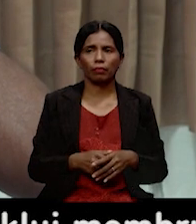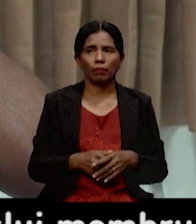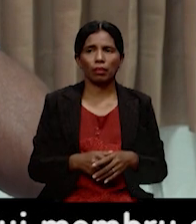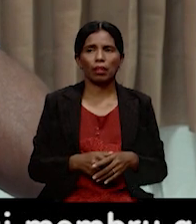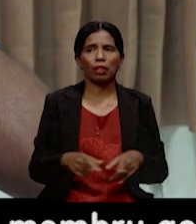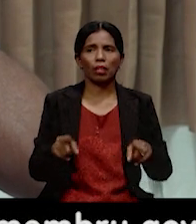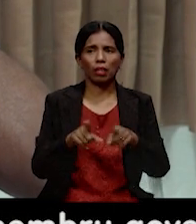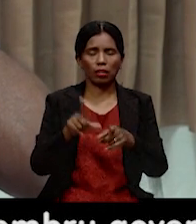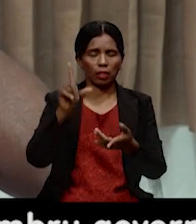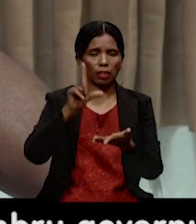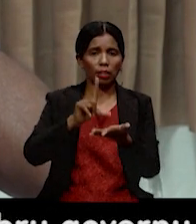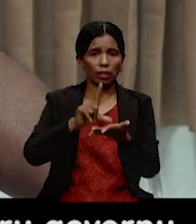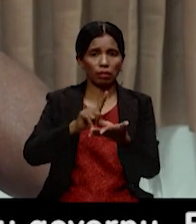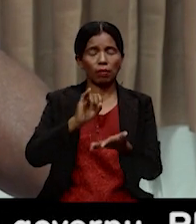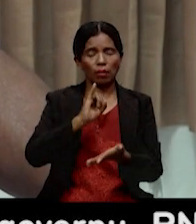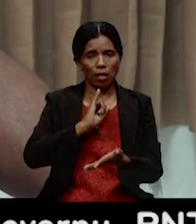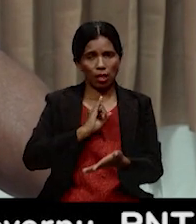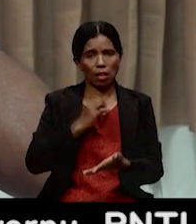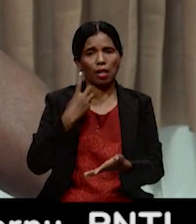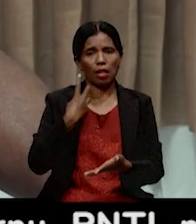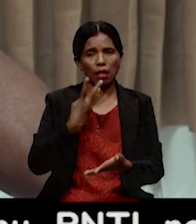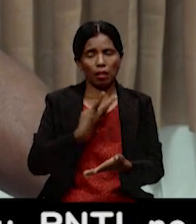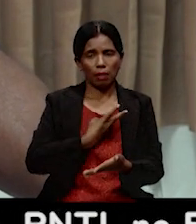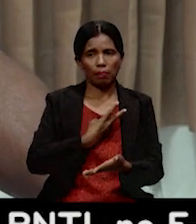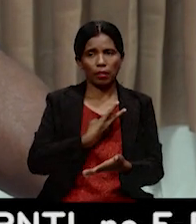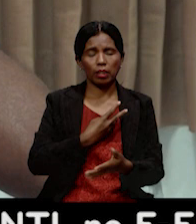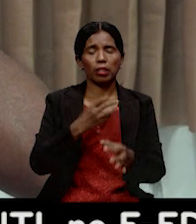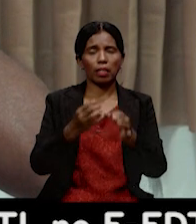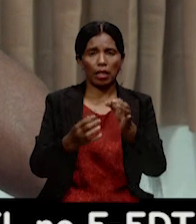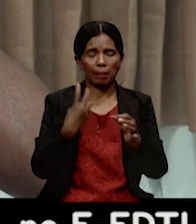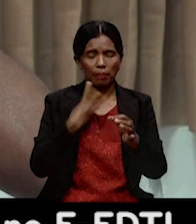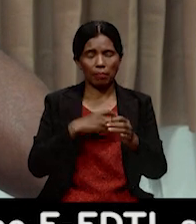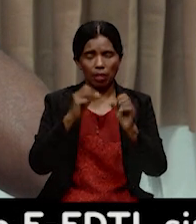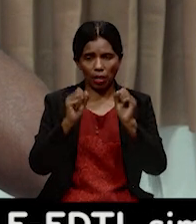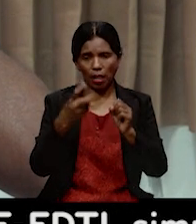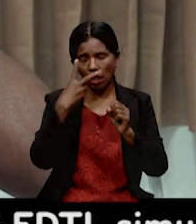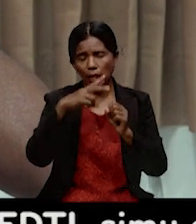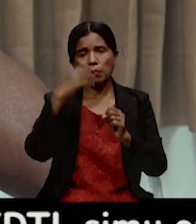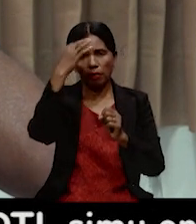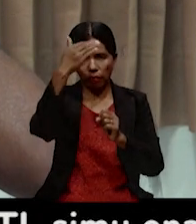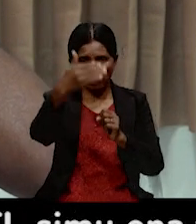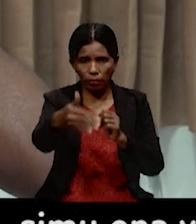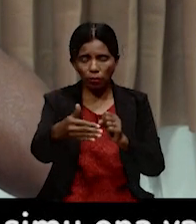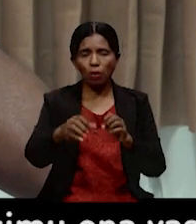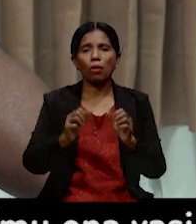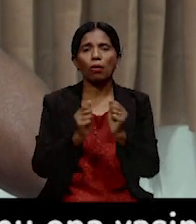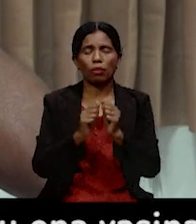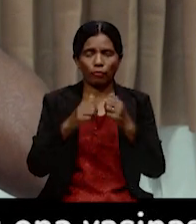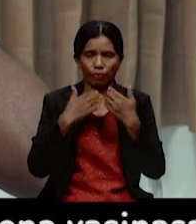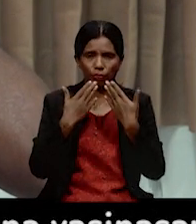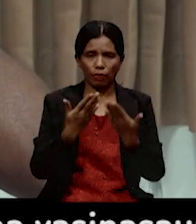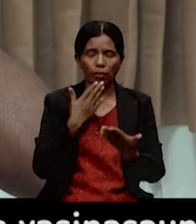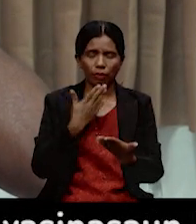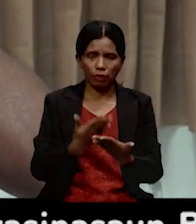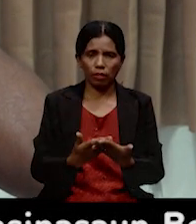ami atununek ami bele hare ba futuru ne ho dia konaba